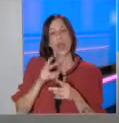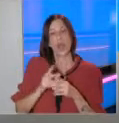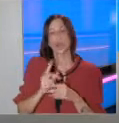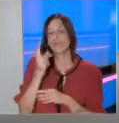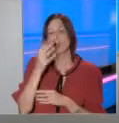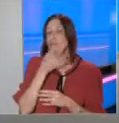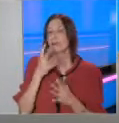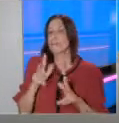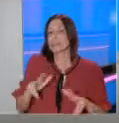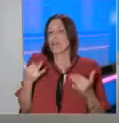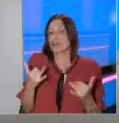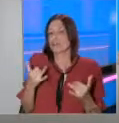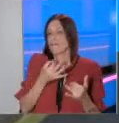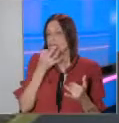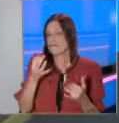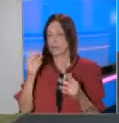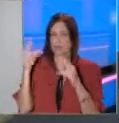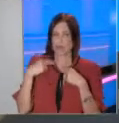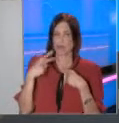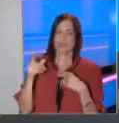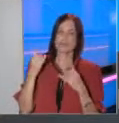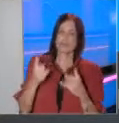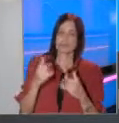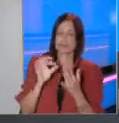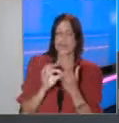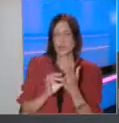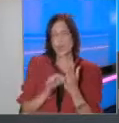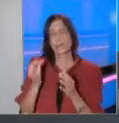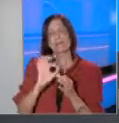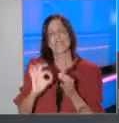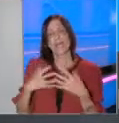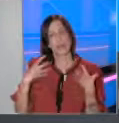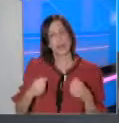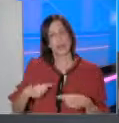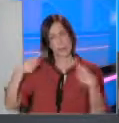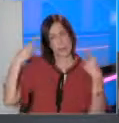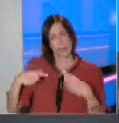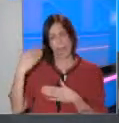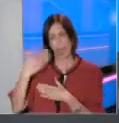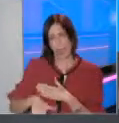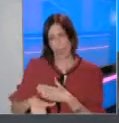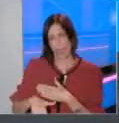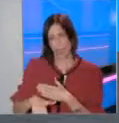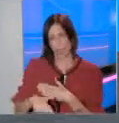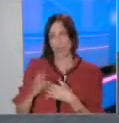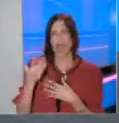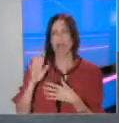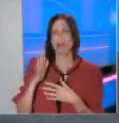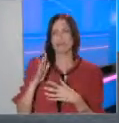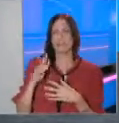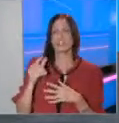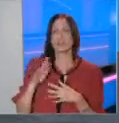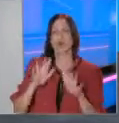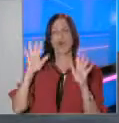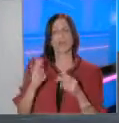המצב כרגע? כרגע, על פי נתוני משרד הבריאות, ביממה האחרונה, זאת אומרת, נכון, ל-5 לאוקטובר